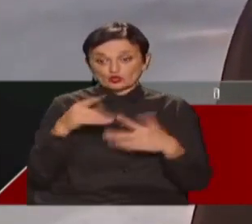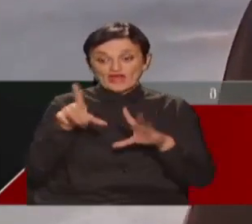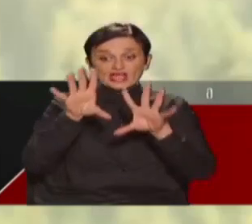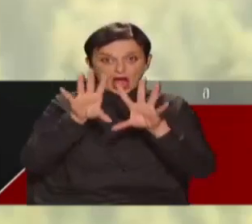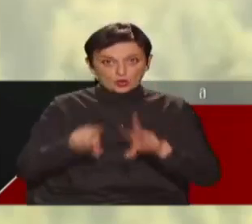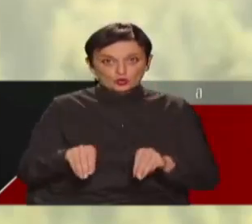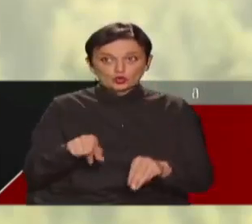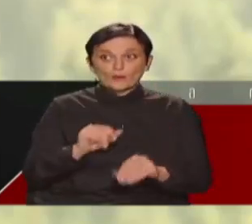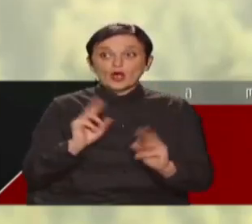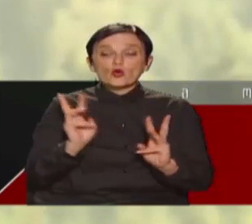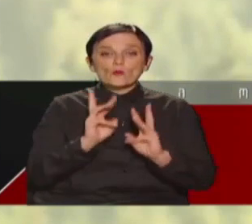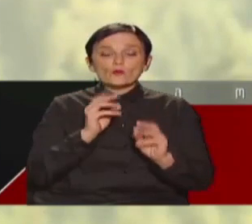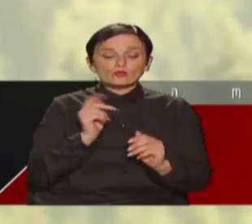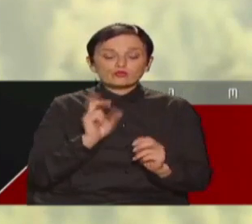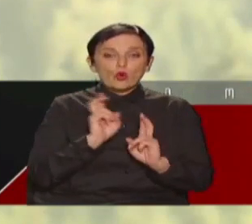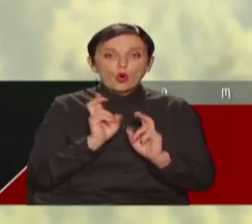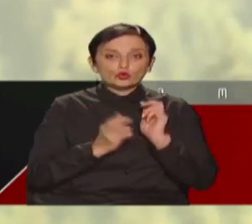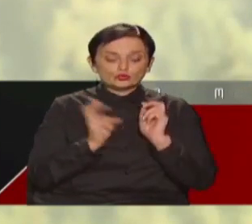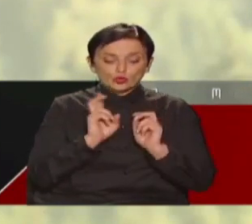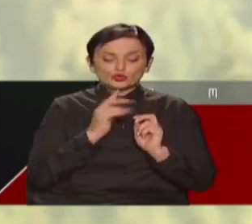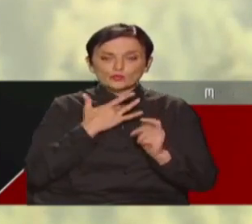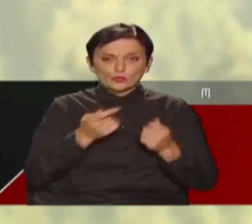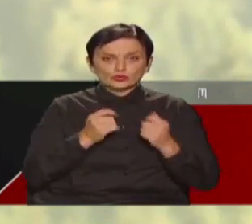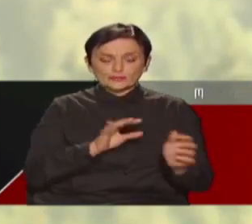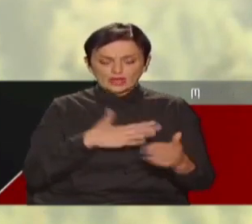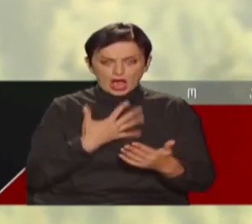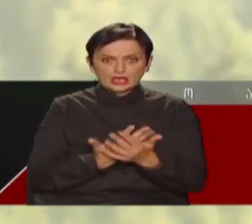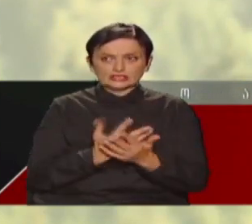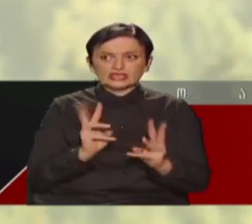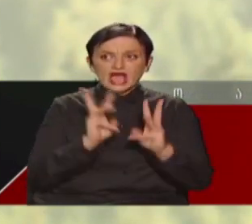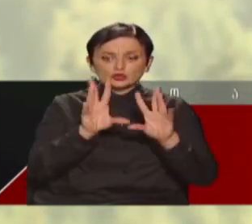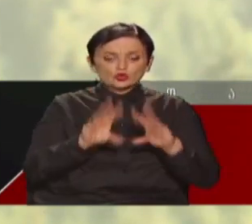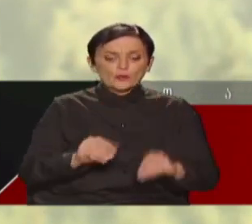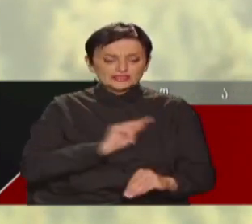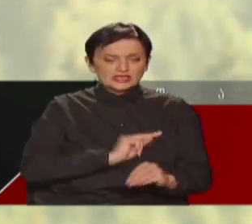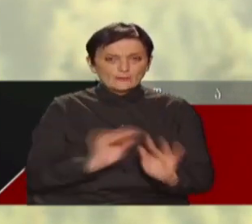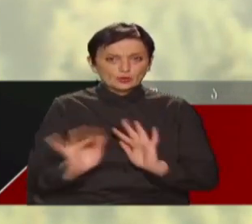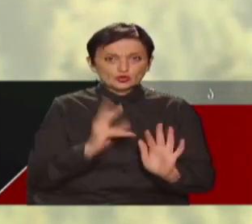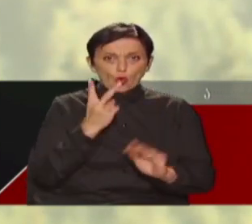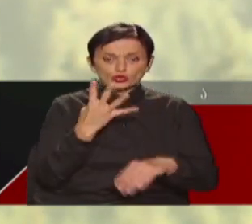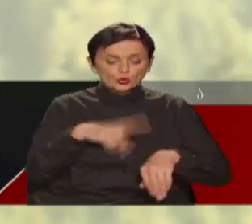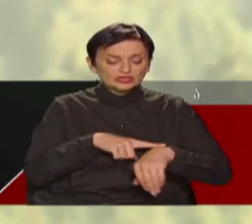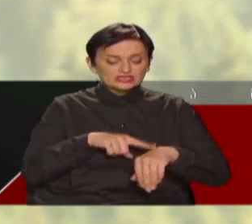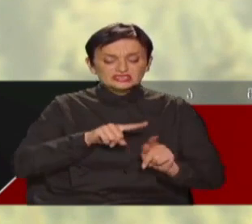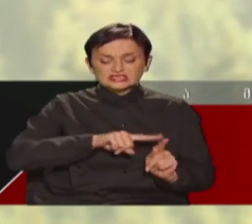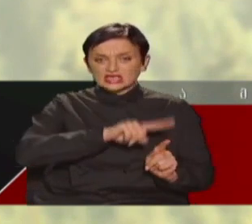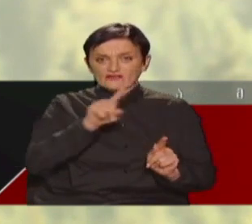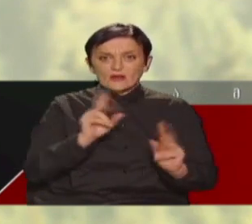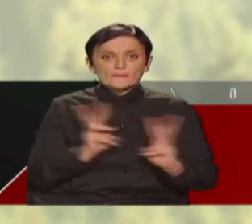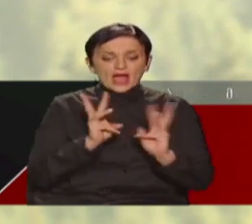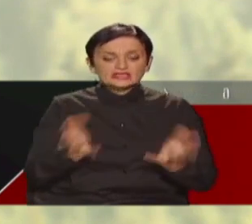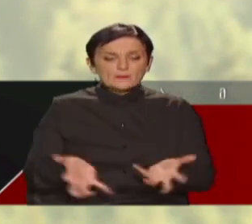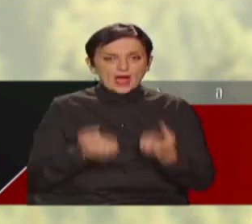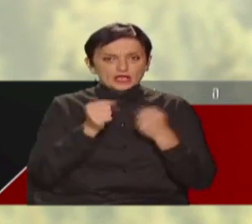da akroben. Borjomis municipalitetshi aktivurad mimdinareobs khanzris krobiti samushaoebi 24 saatis ganmavlobashi mekhanzre